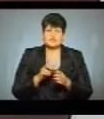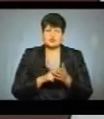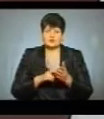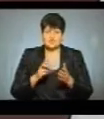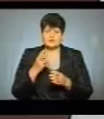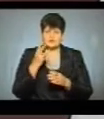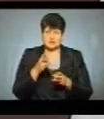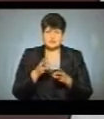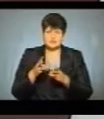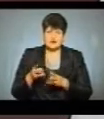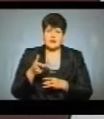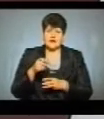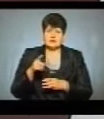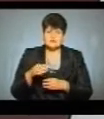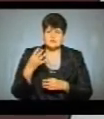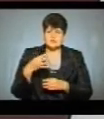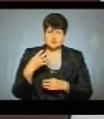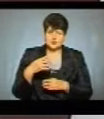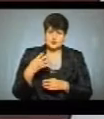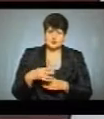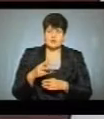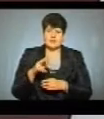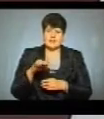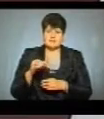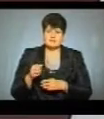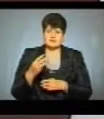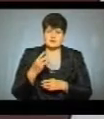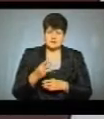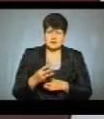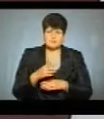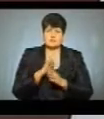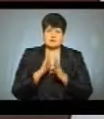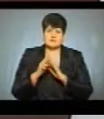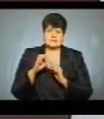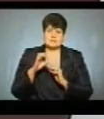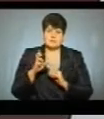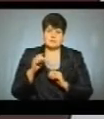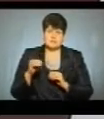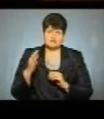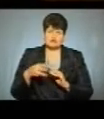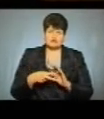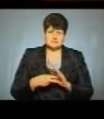на вулиці Галицька 40, Лемківська 23 і проспекті Степана Бандери 47.